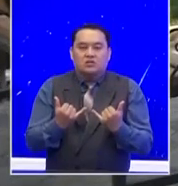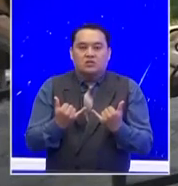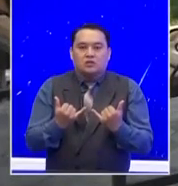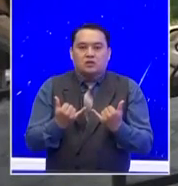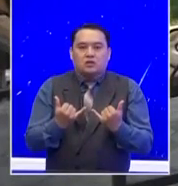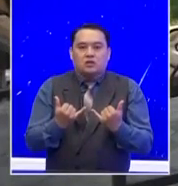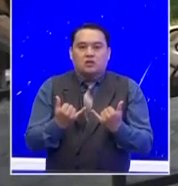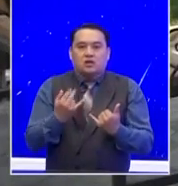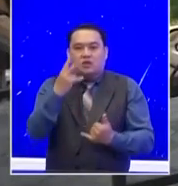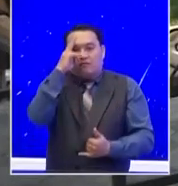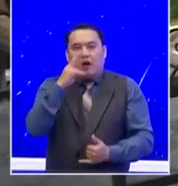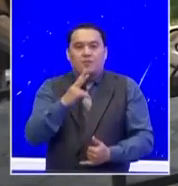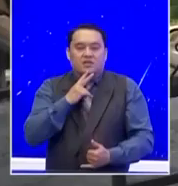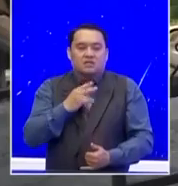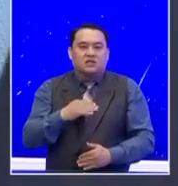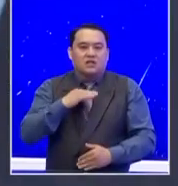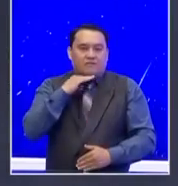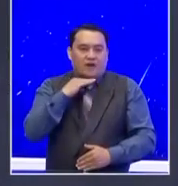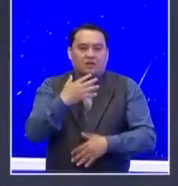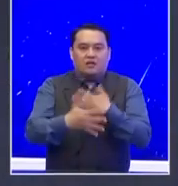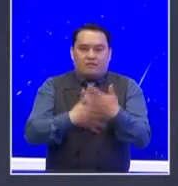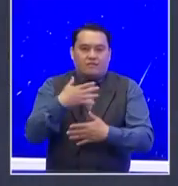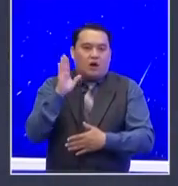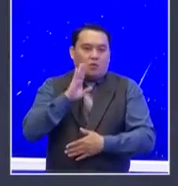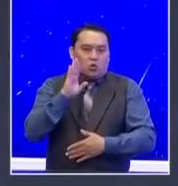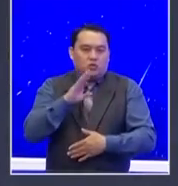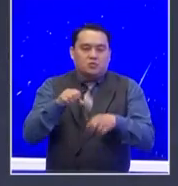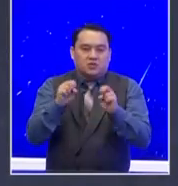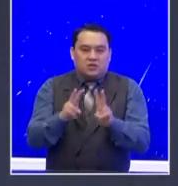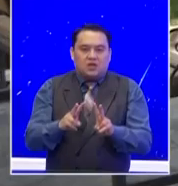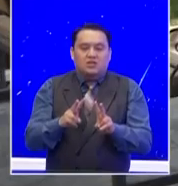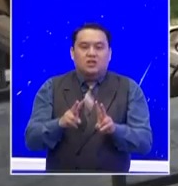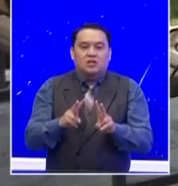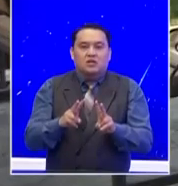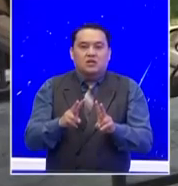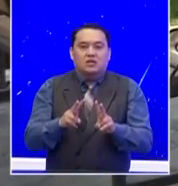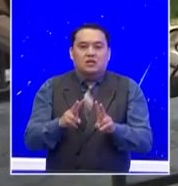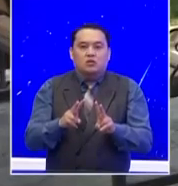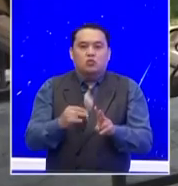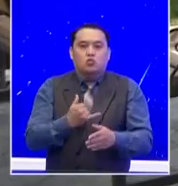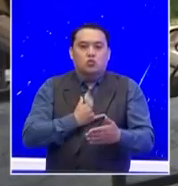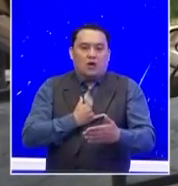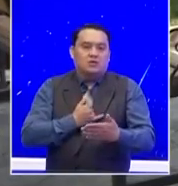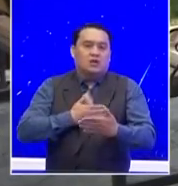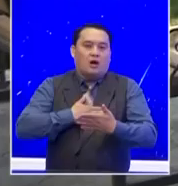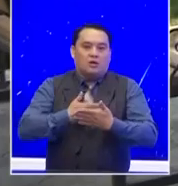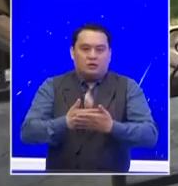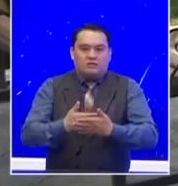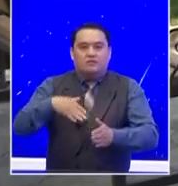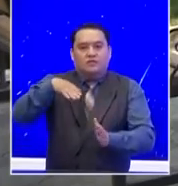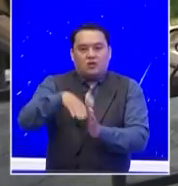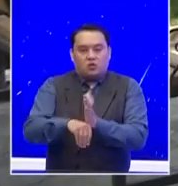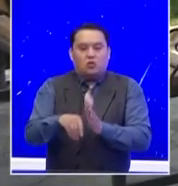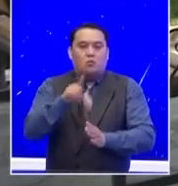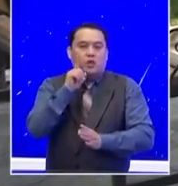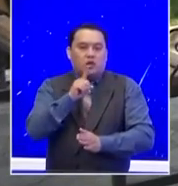где-то нам на 2 месяца хватит вот эти средства, у нас там задействованы волонтеры, и также в каждом округе